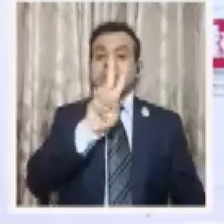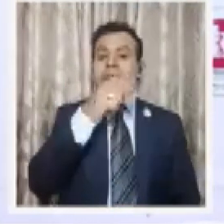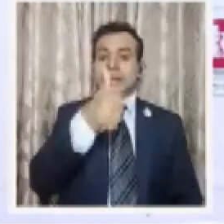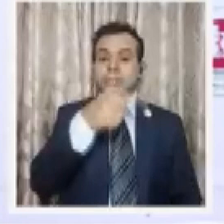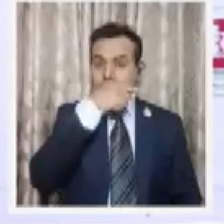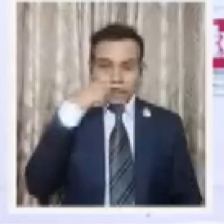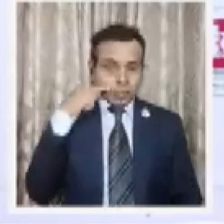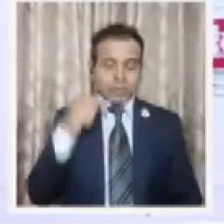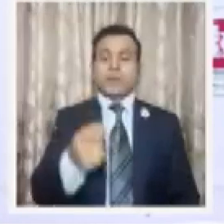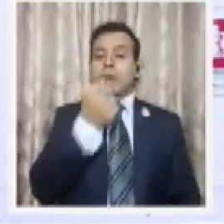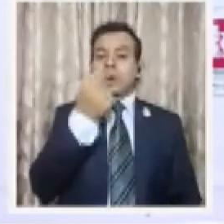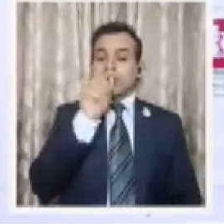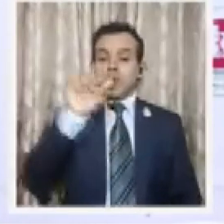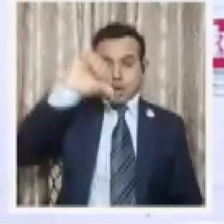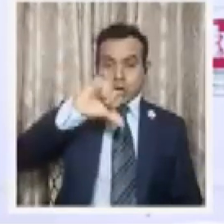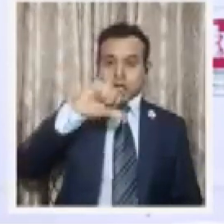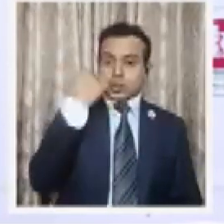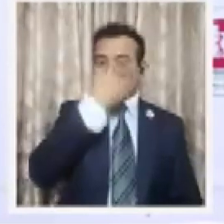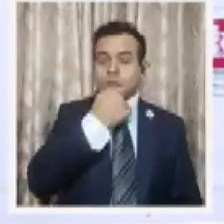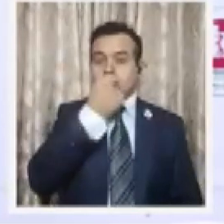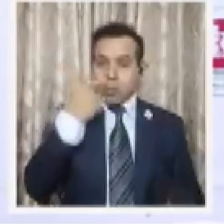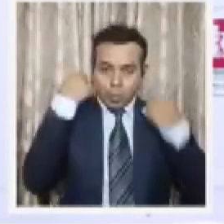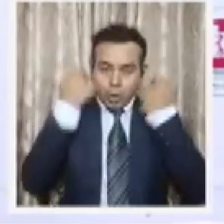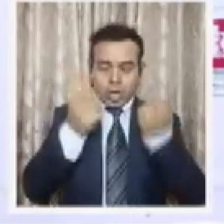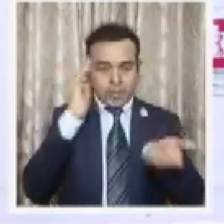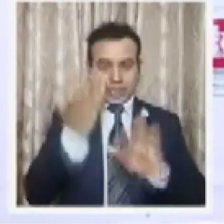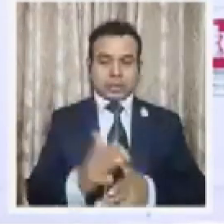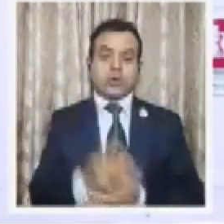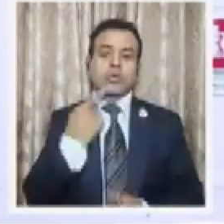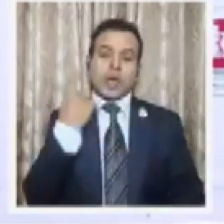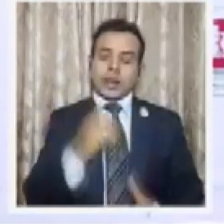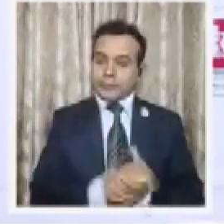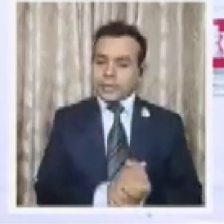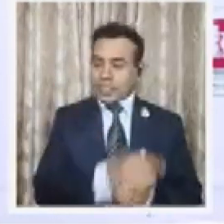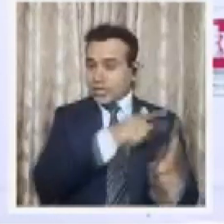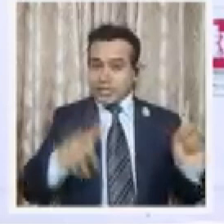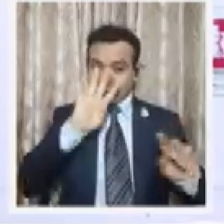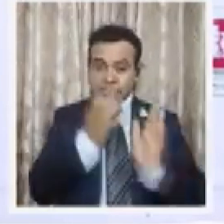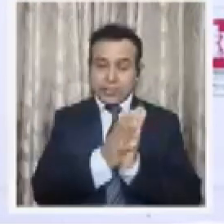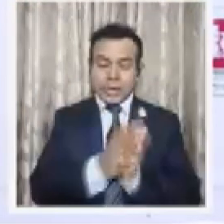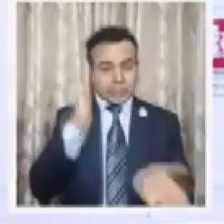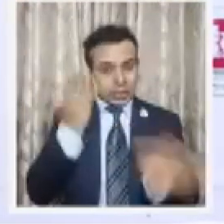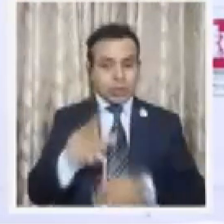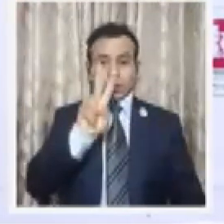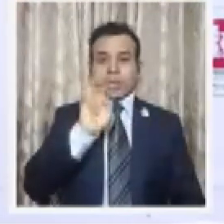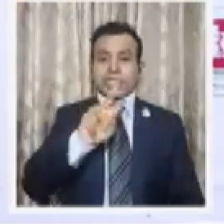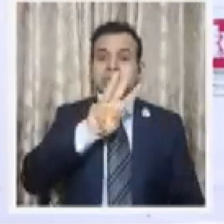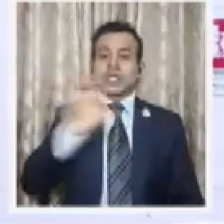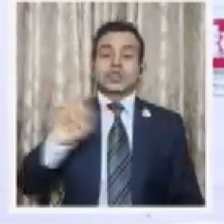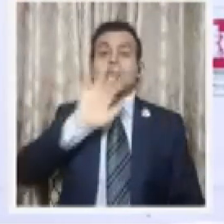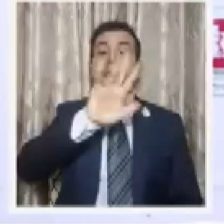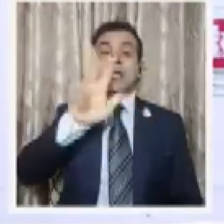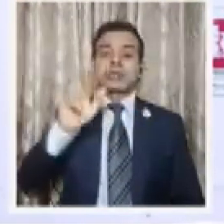24 ঘন্টায় যারা মৃত্যুবরণ করেছেন তাদের মধ্যে 26 জন পুরুষ, 9 জন নারী এবং এ পর্যন্ত মৃত্যুবরণকারী